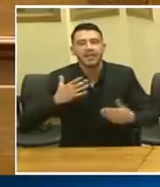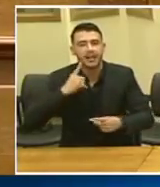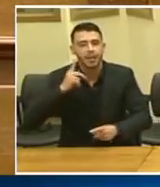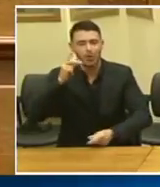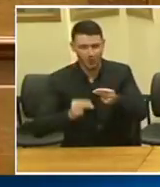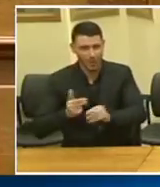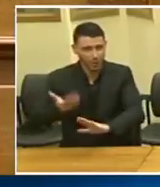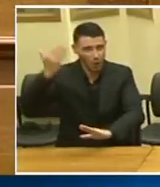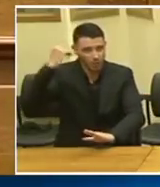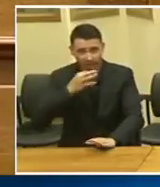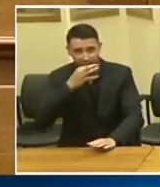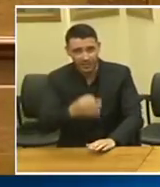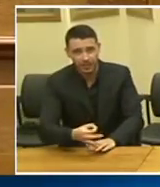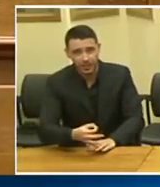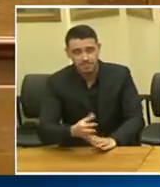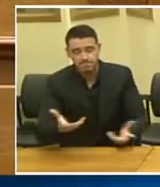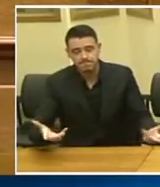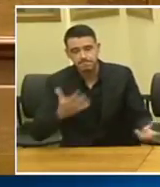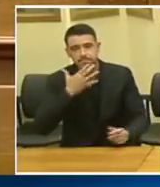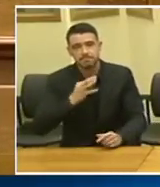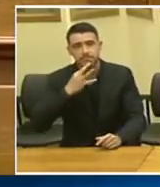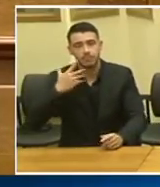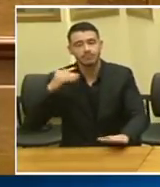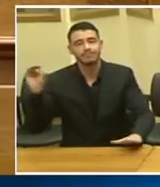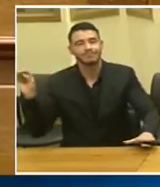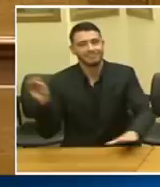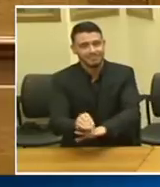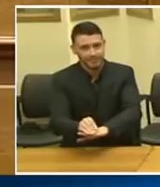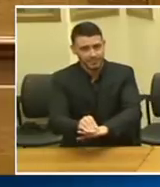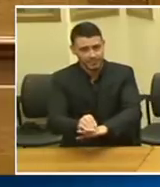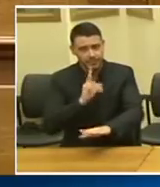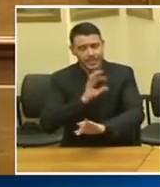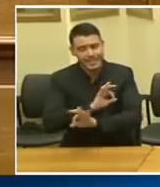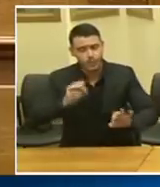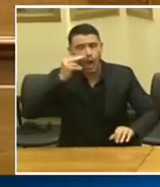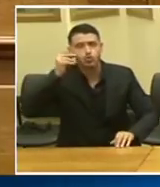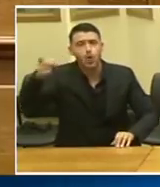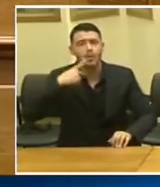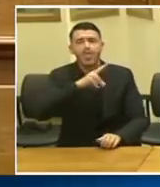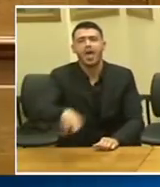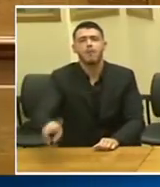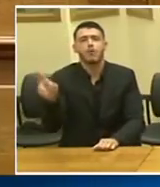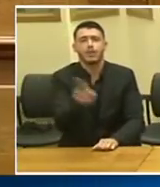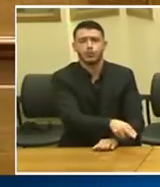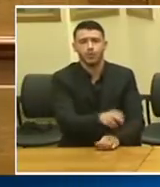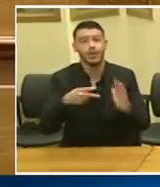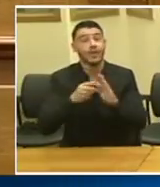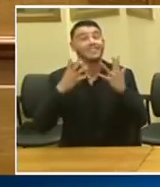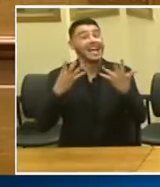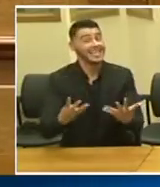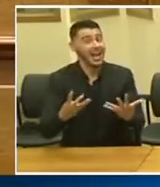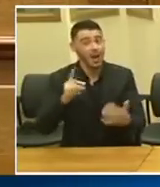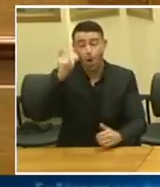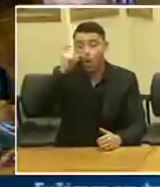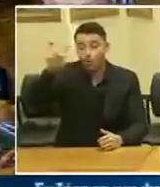οποία τη βάλατε στο τραπέζι επειδή ξέρατε ότι θα την απορρίψει η απέναντι πλευρά. 2009, ο κύριος Σαμαράς, αν